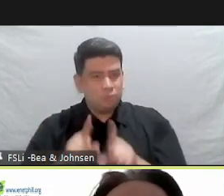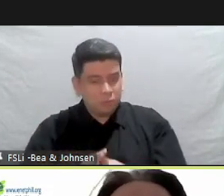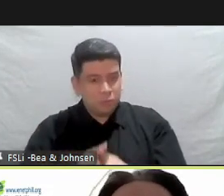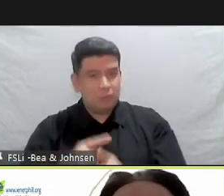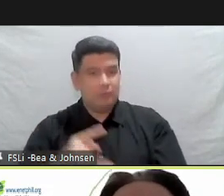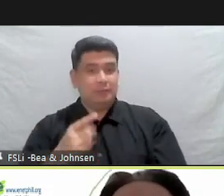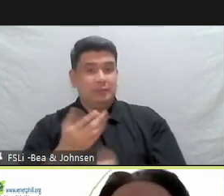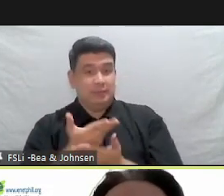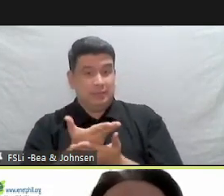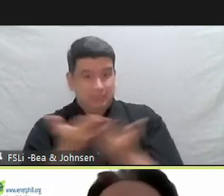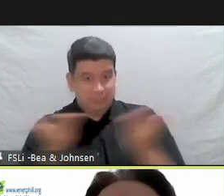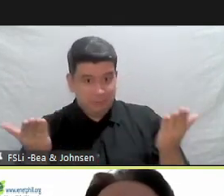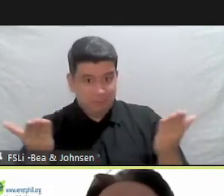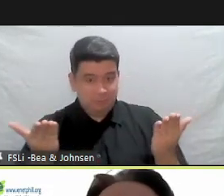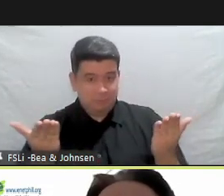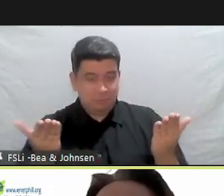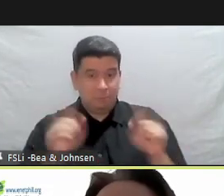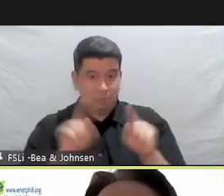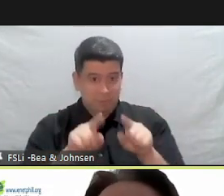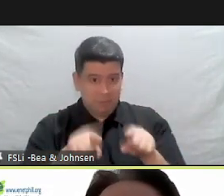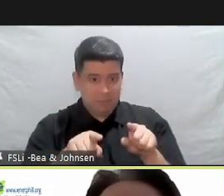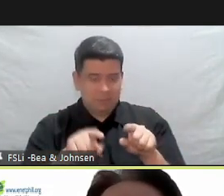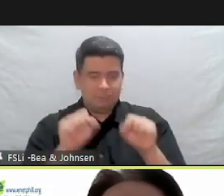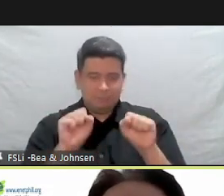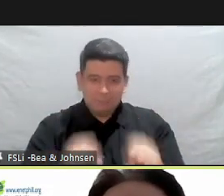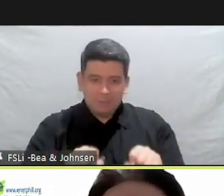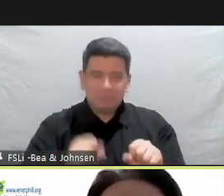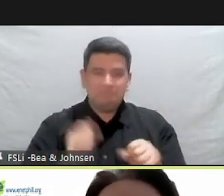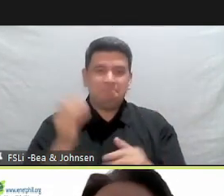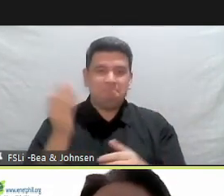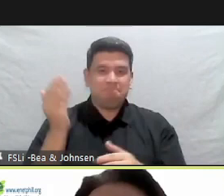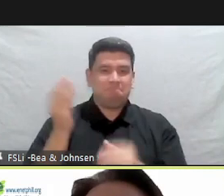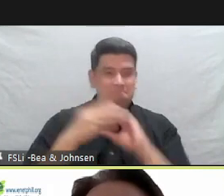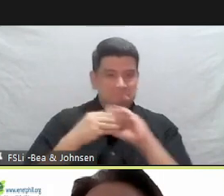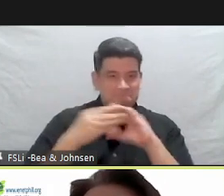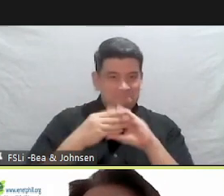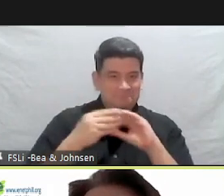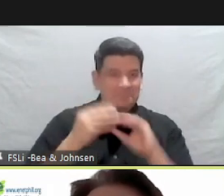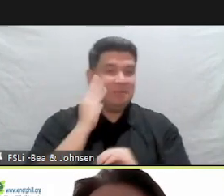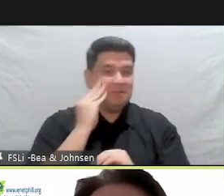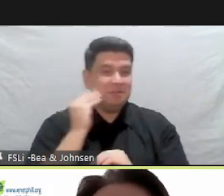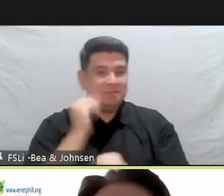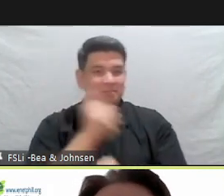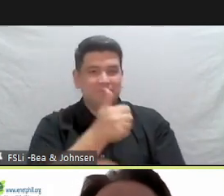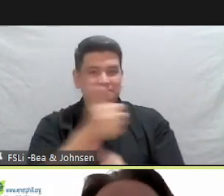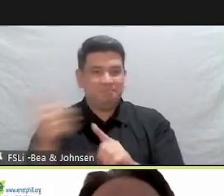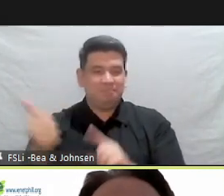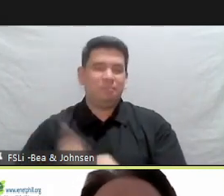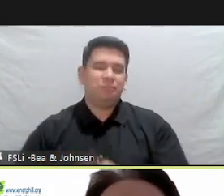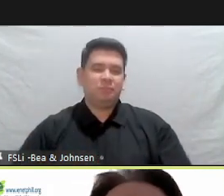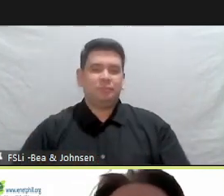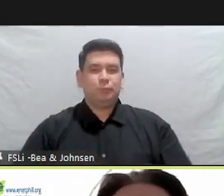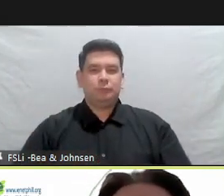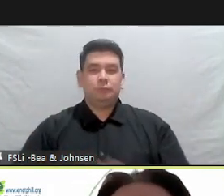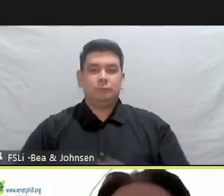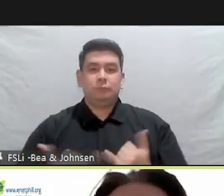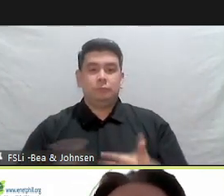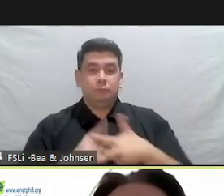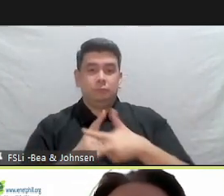kaugnay ng MPBMLE. So atin pong sisimulan na ang ating unang